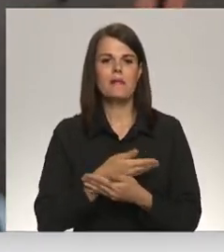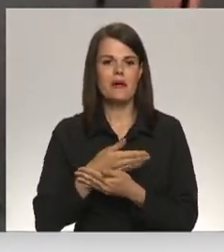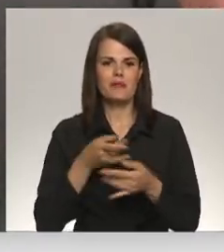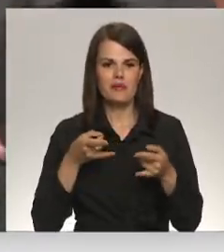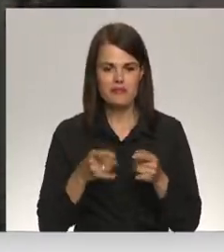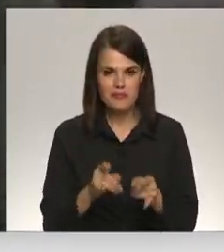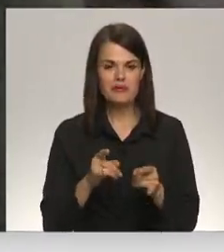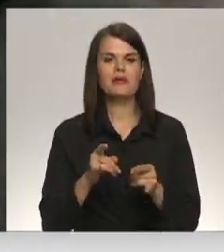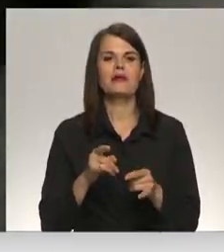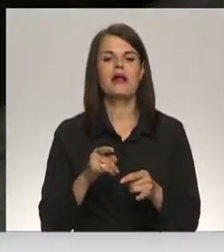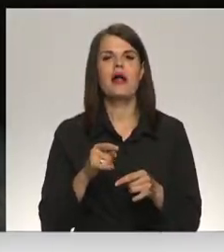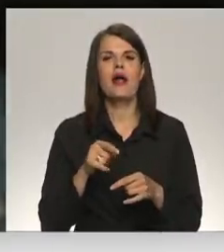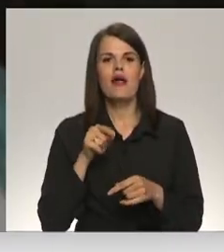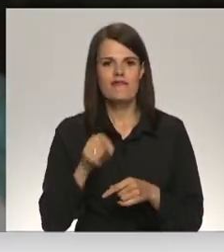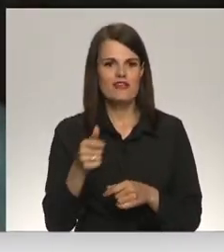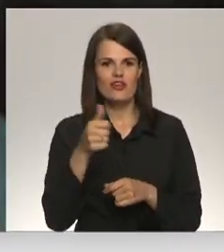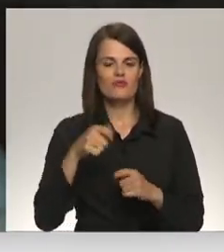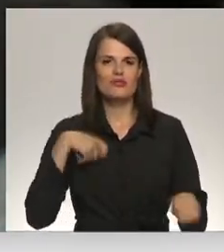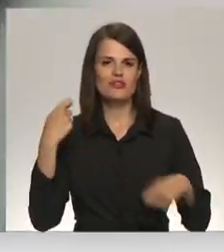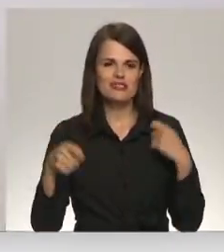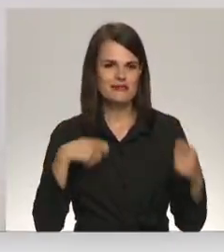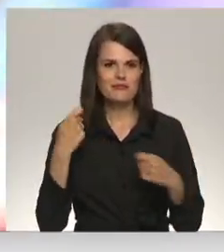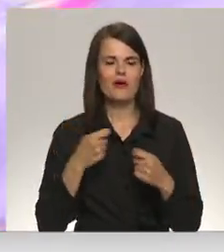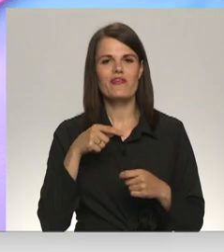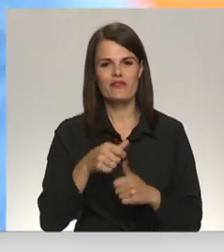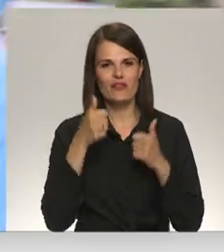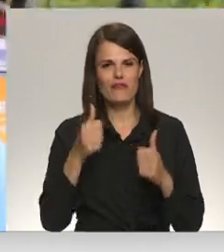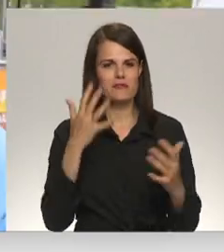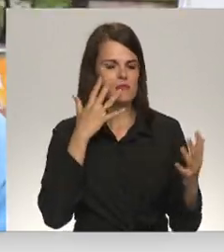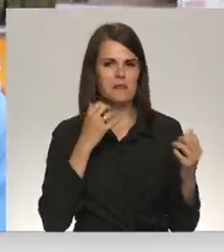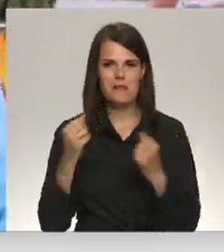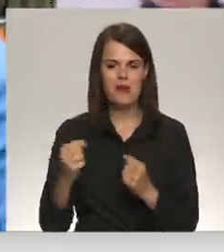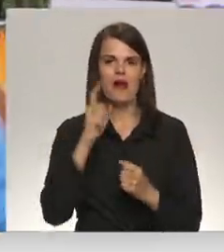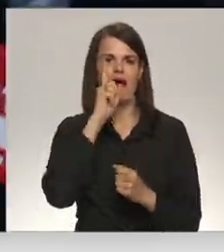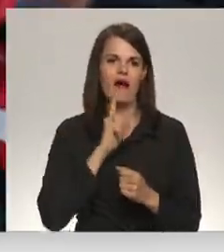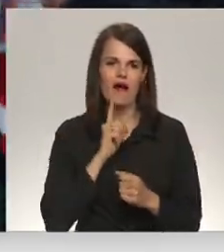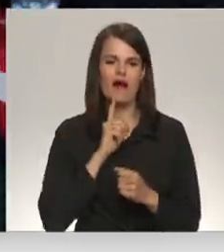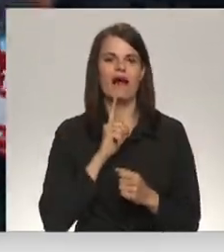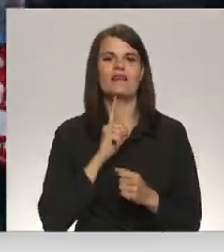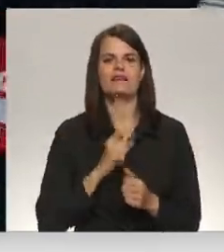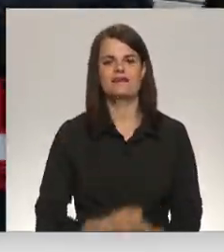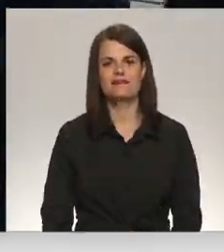Viņa īpaši izbaudīja skrējienu, jo viņa forši aizmig un viņai ir ērti.